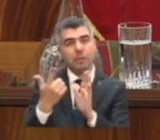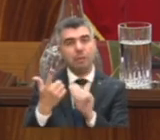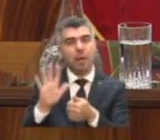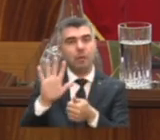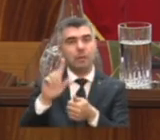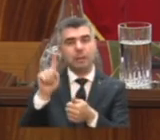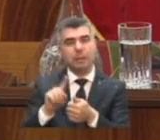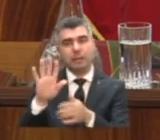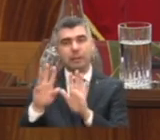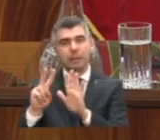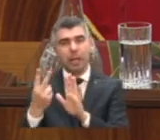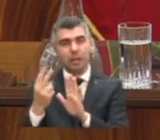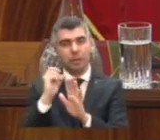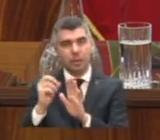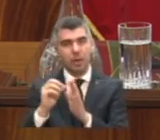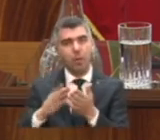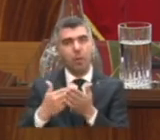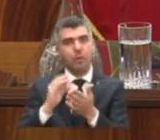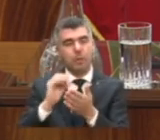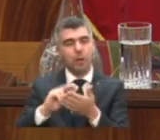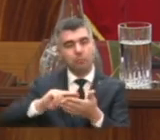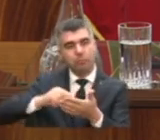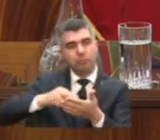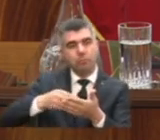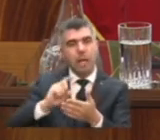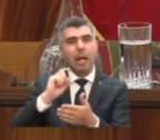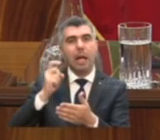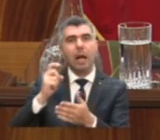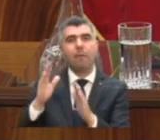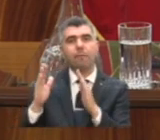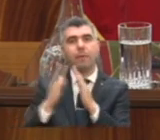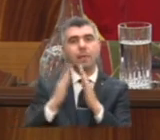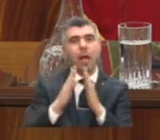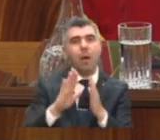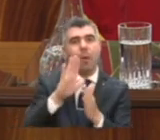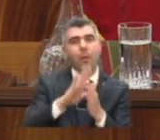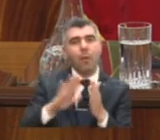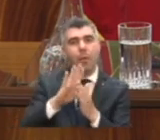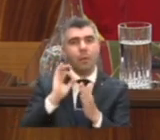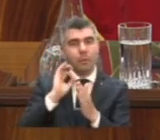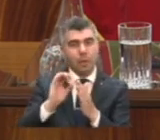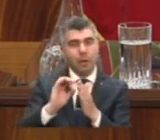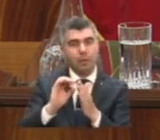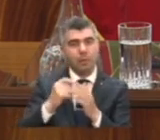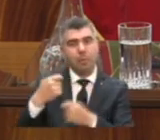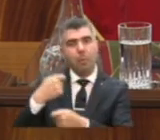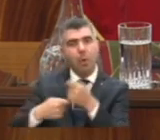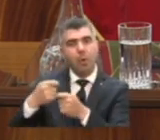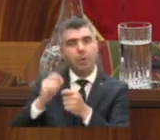67-12 المتعلق بتنظيم العلاقات التعاقدية بين المكري والمكتري للمحلات المعدة للسكنة أو للاستعمال